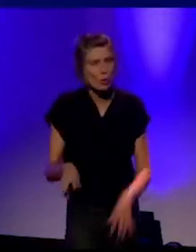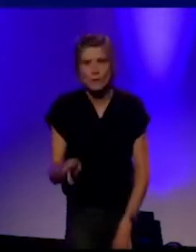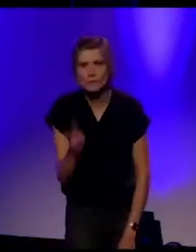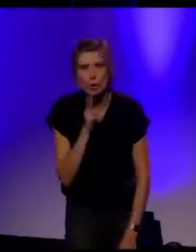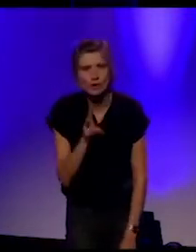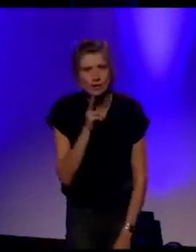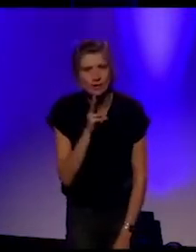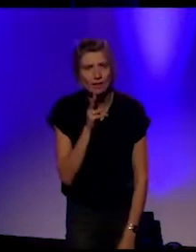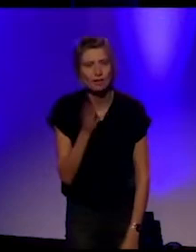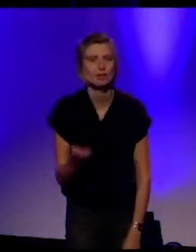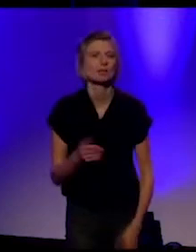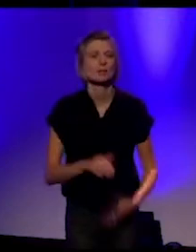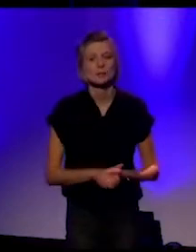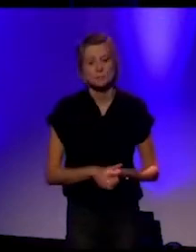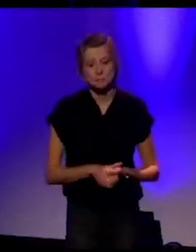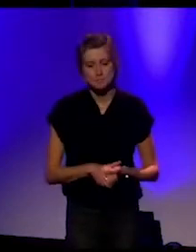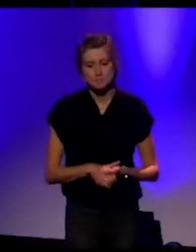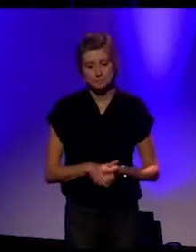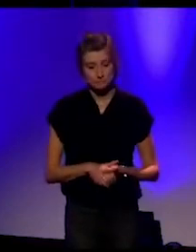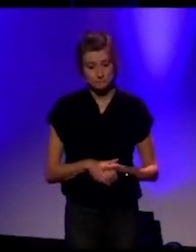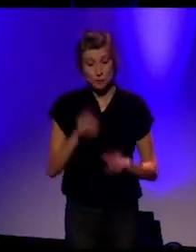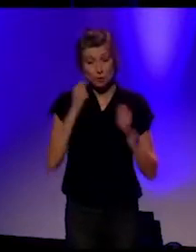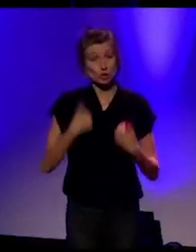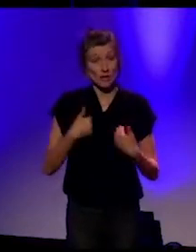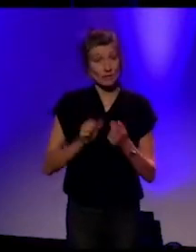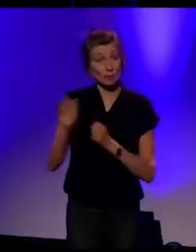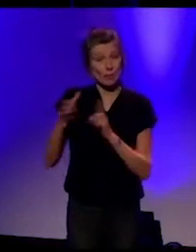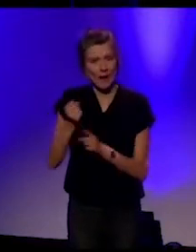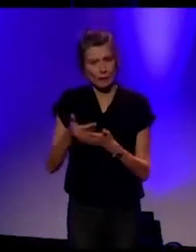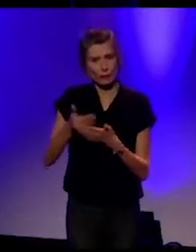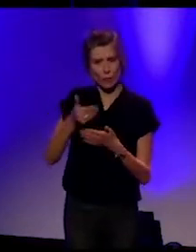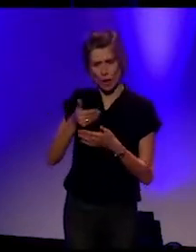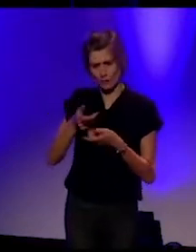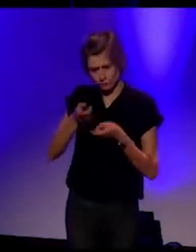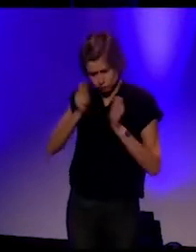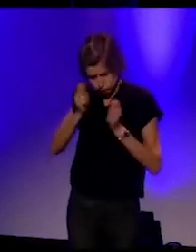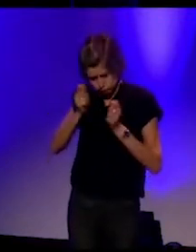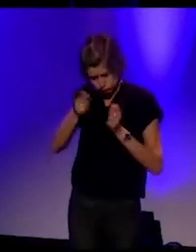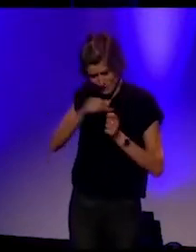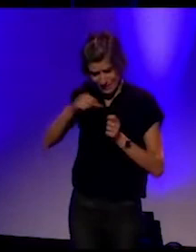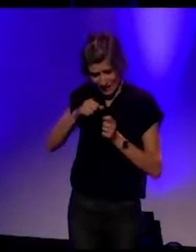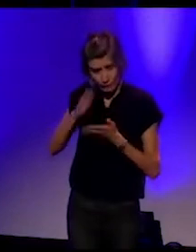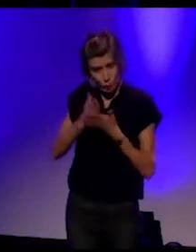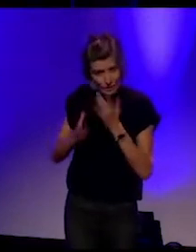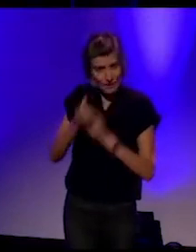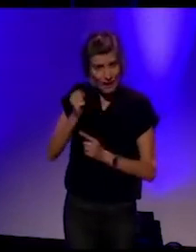krijgen. Waar ze zelf hard voor gewerkt hebben, dus ze kunnen zich dat privilege toe-eigenen, geen probleem.